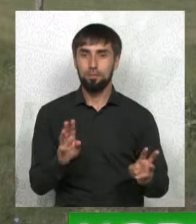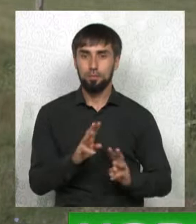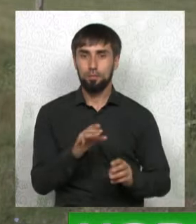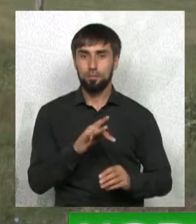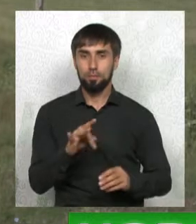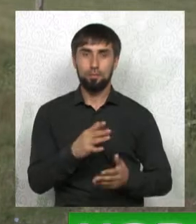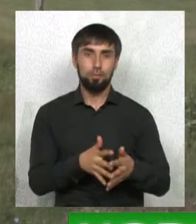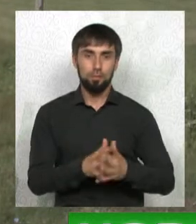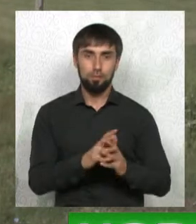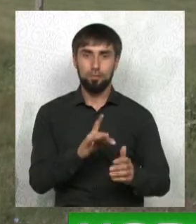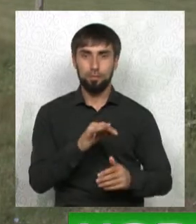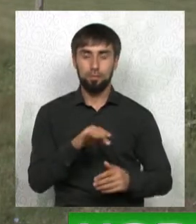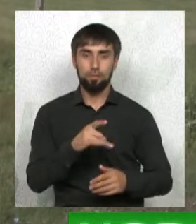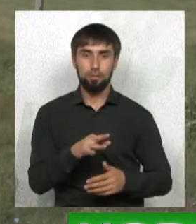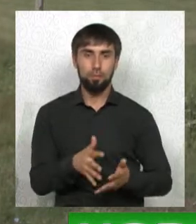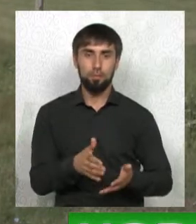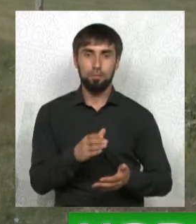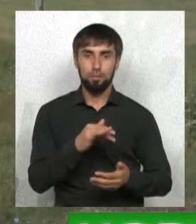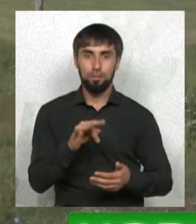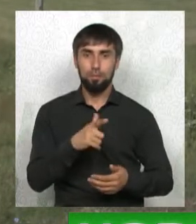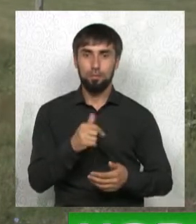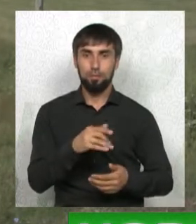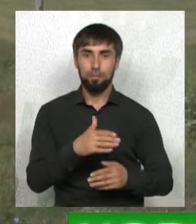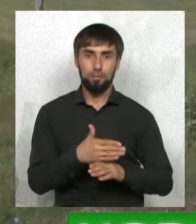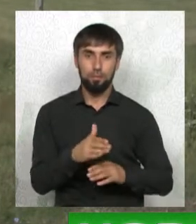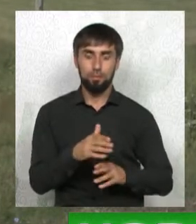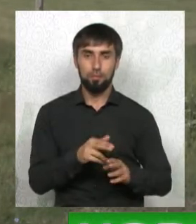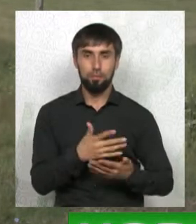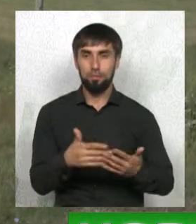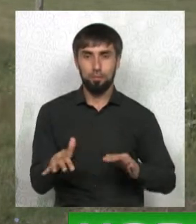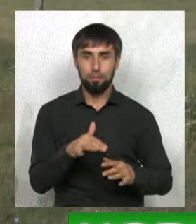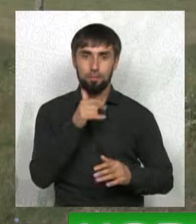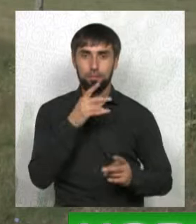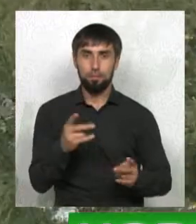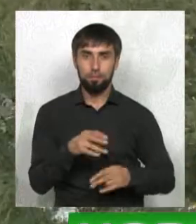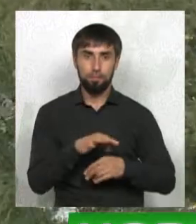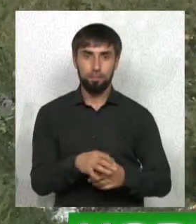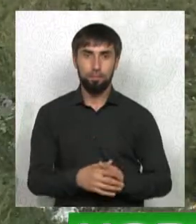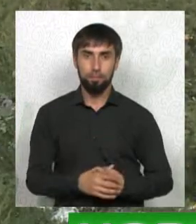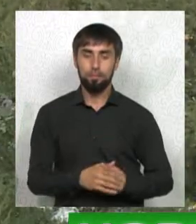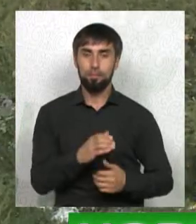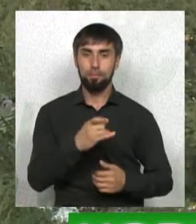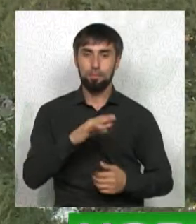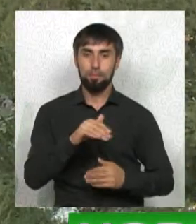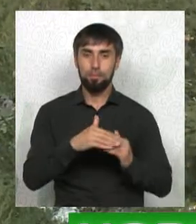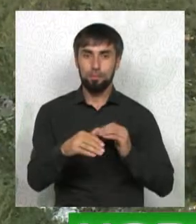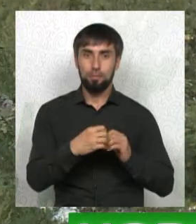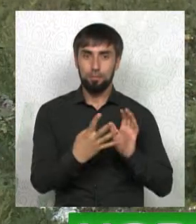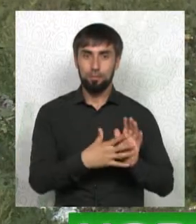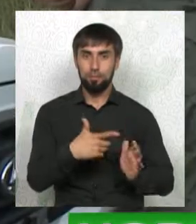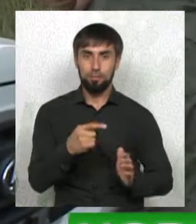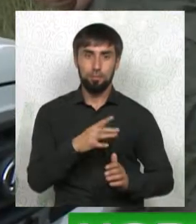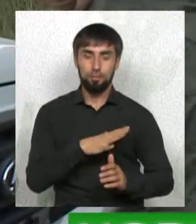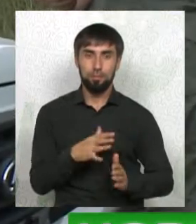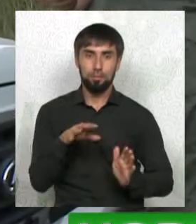резервуары устанавливаются, резервуары для сбора фильтрата, газоотводная система, очень много мероприятий, которые необходимо проводить. Свалка площадью 19 гектаров